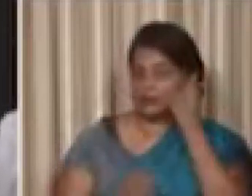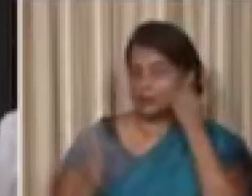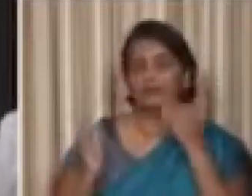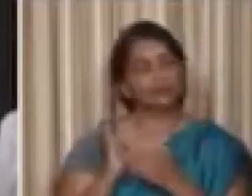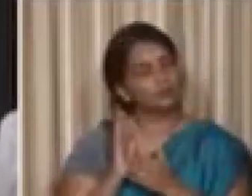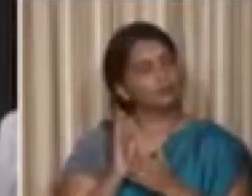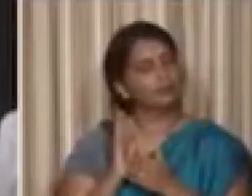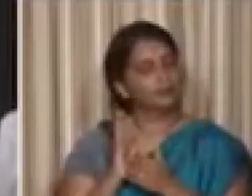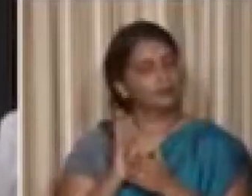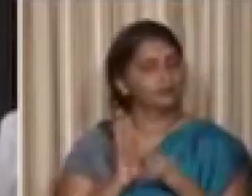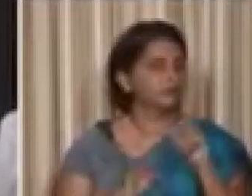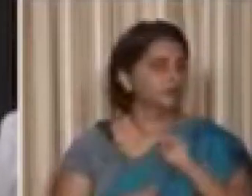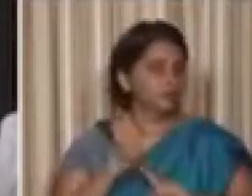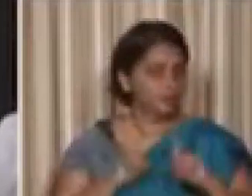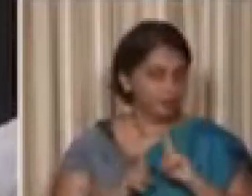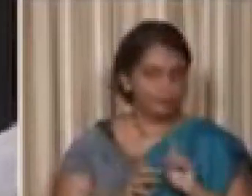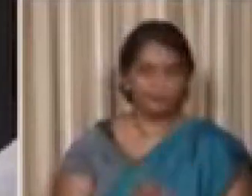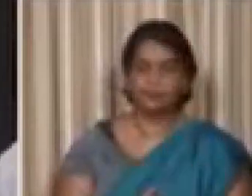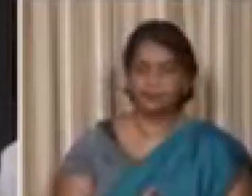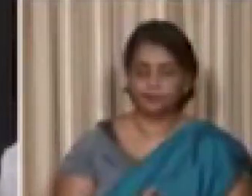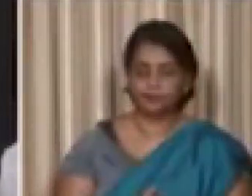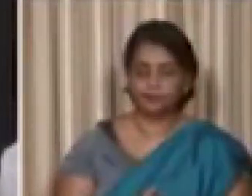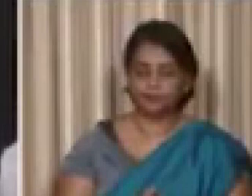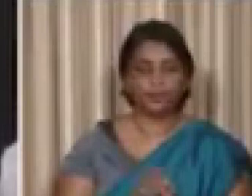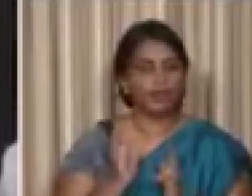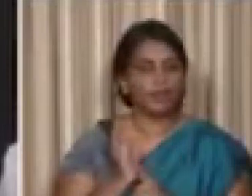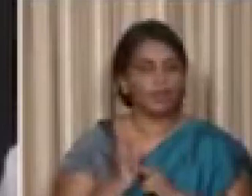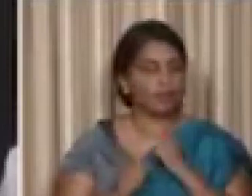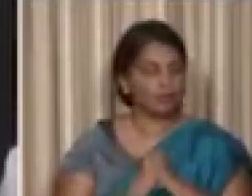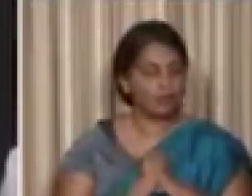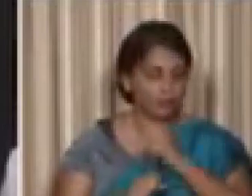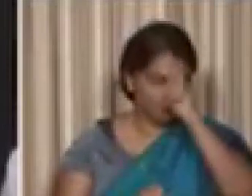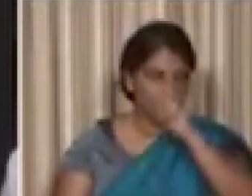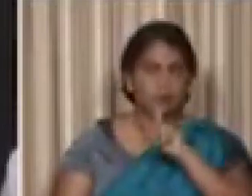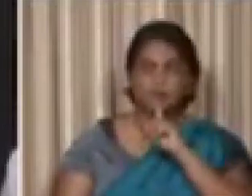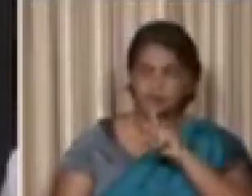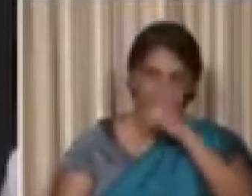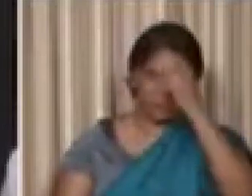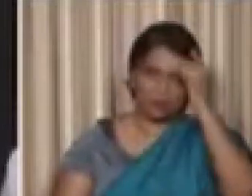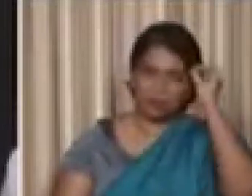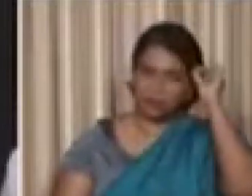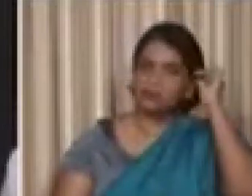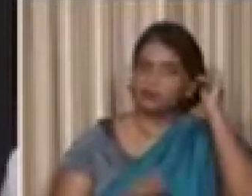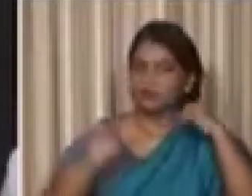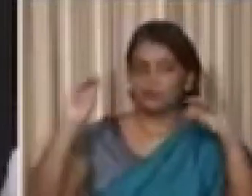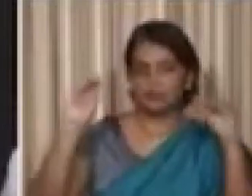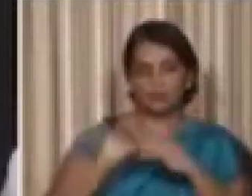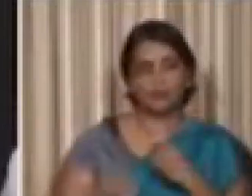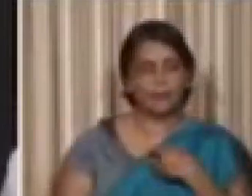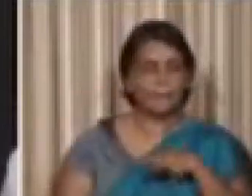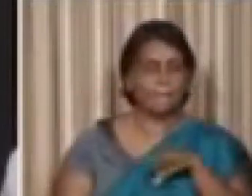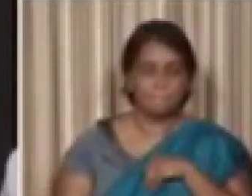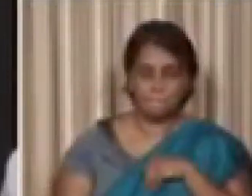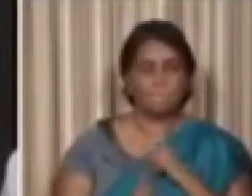Tamai Sakacha Venne Nala Kodeheva Matuma Q Karnate Yamekatugiri Makena Mamatekagai